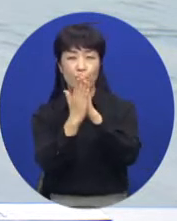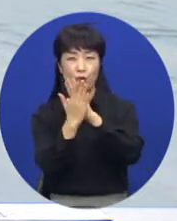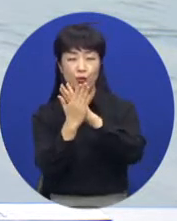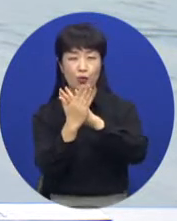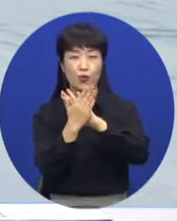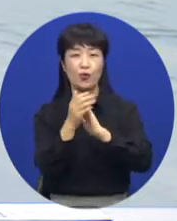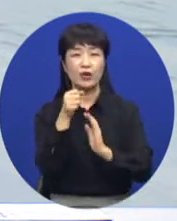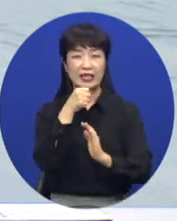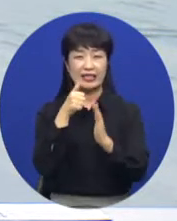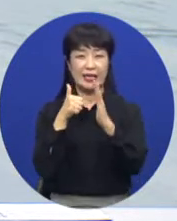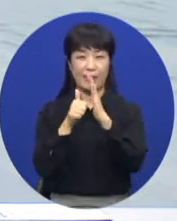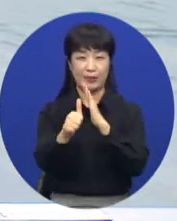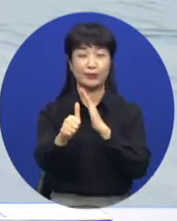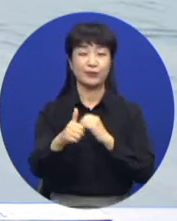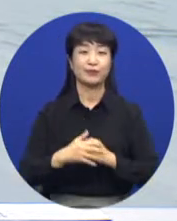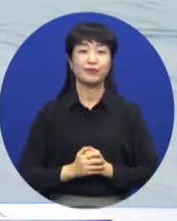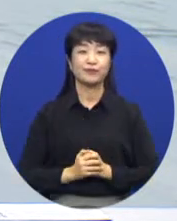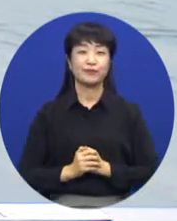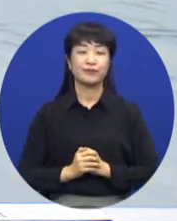다녀왔습니다